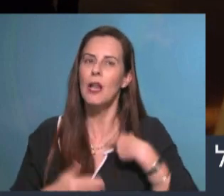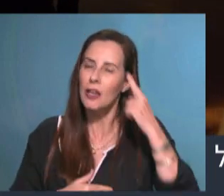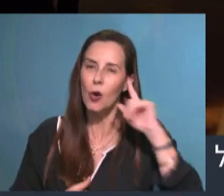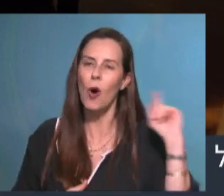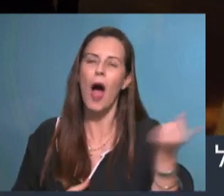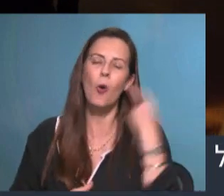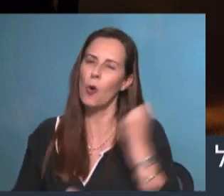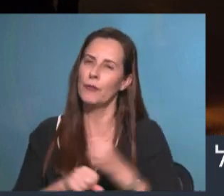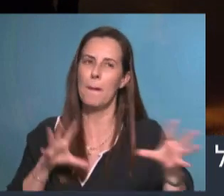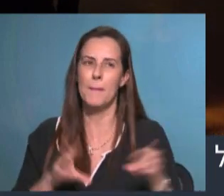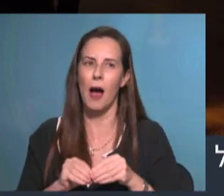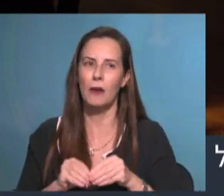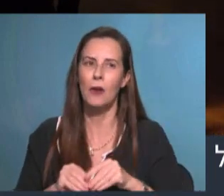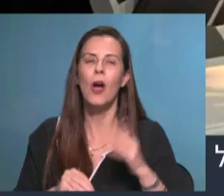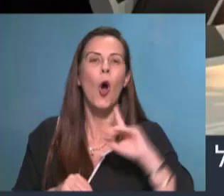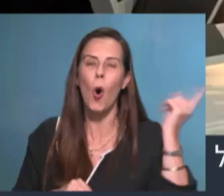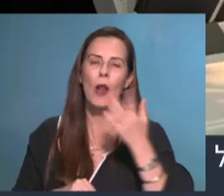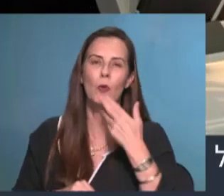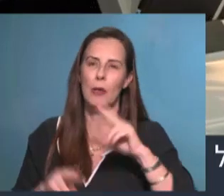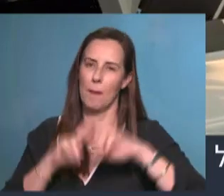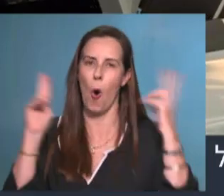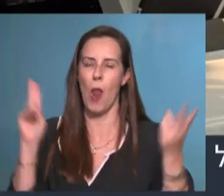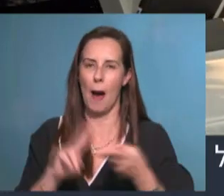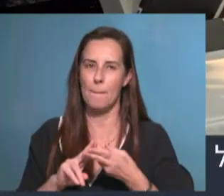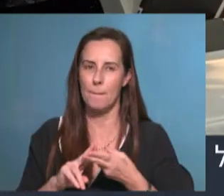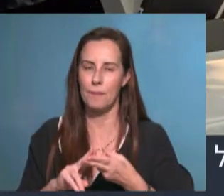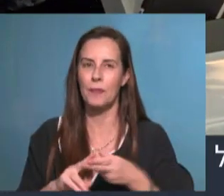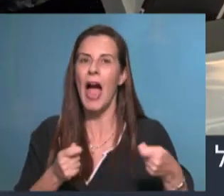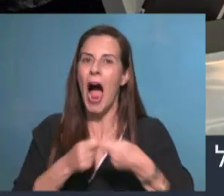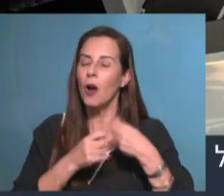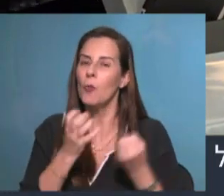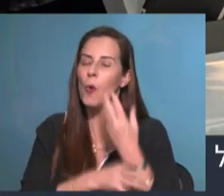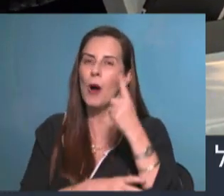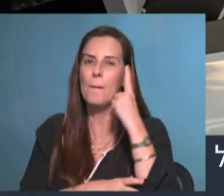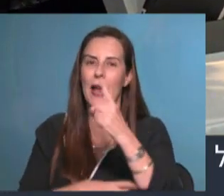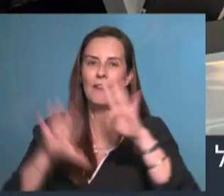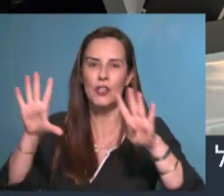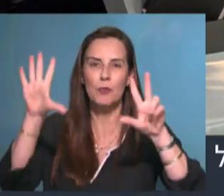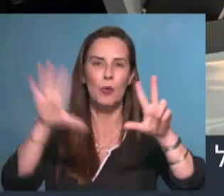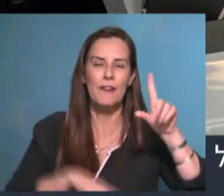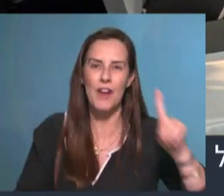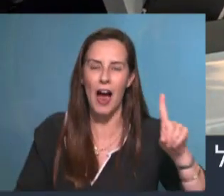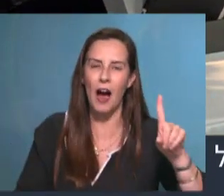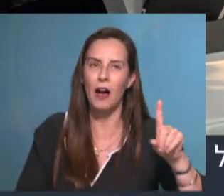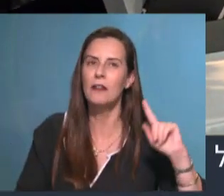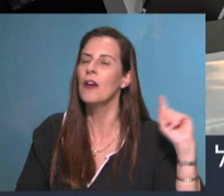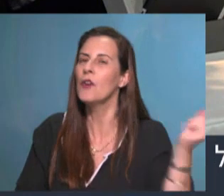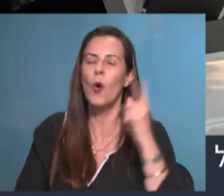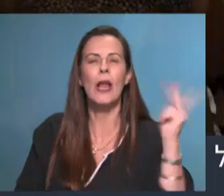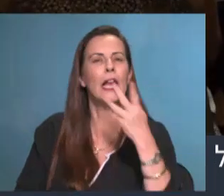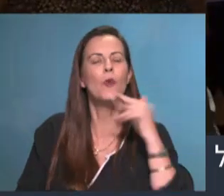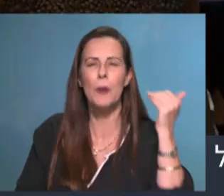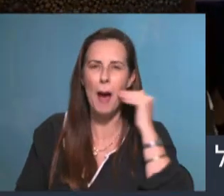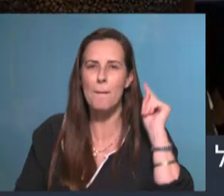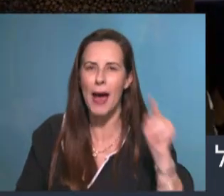אנחנו עובדים ביחד, כל היהודים בעולם. FIDF הוקם בשנת 1981 ופונה לקהילה היהודית בארצות